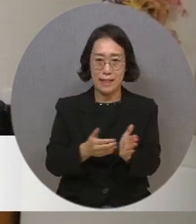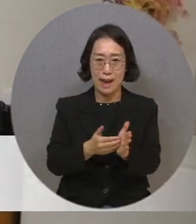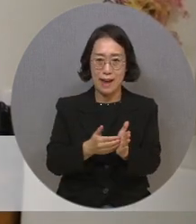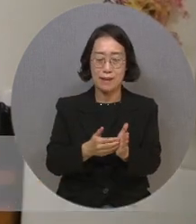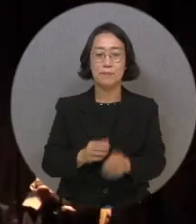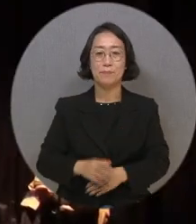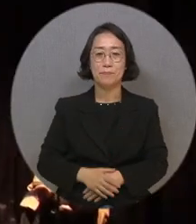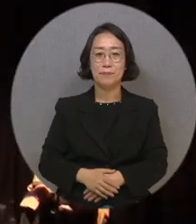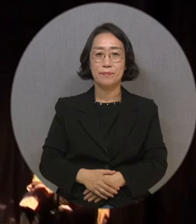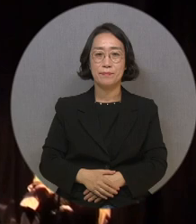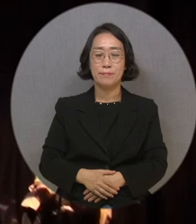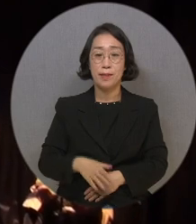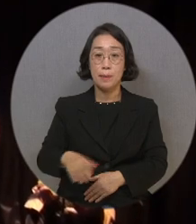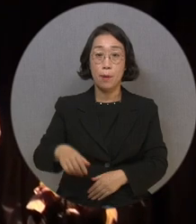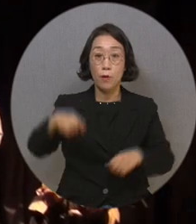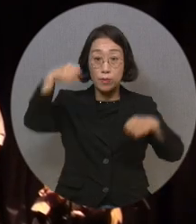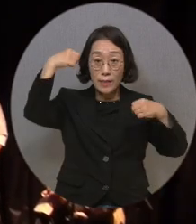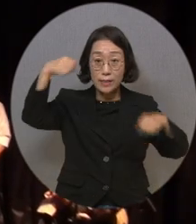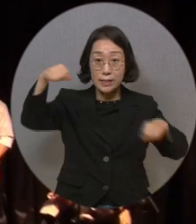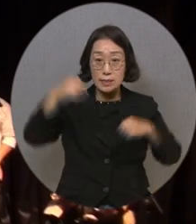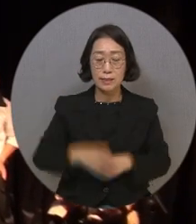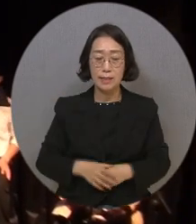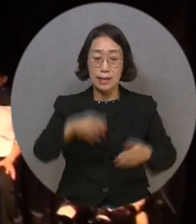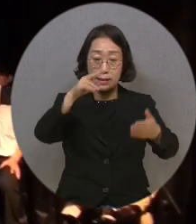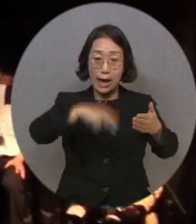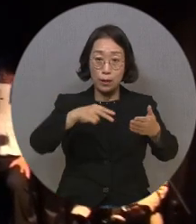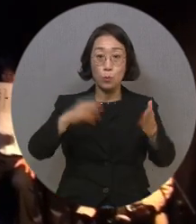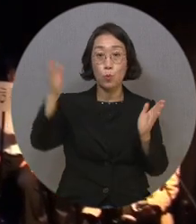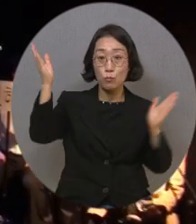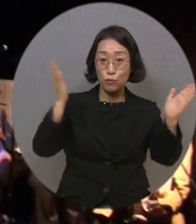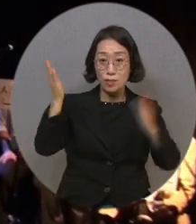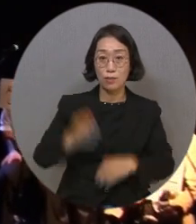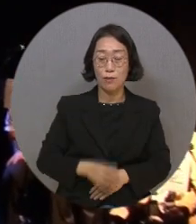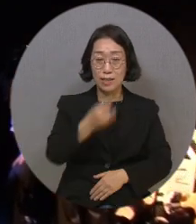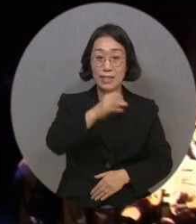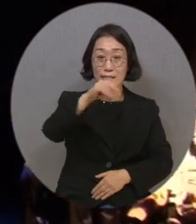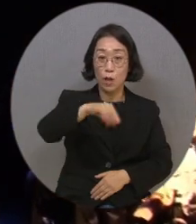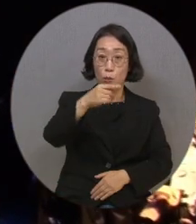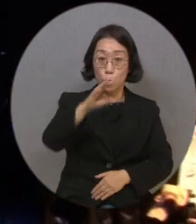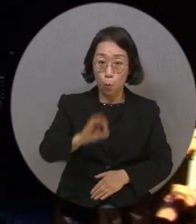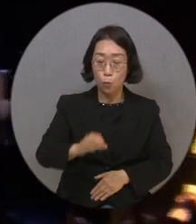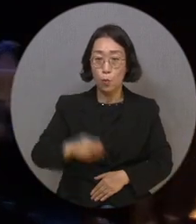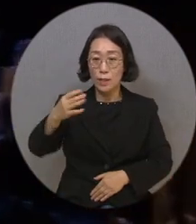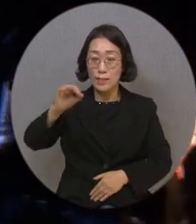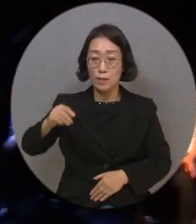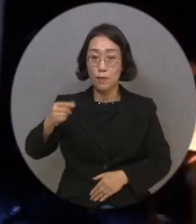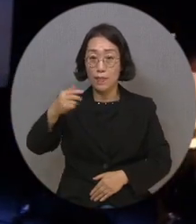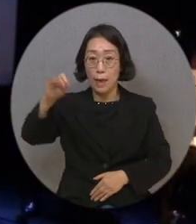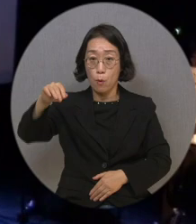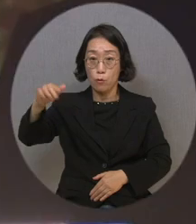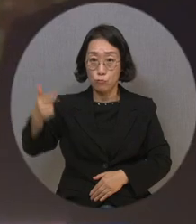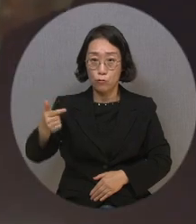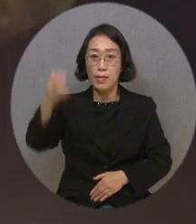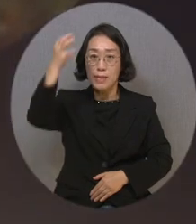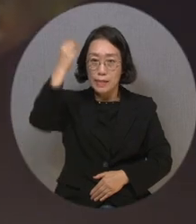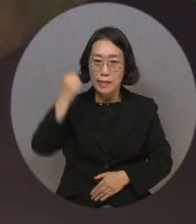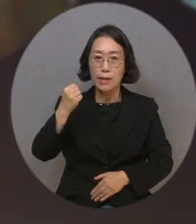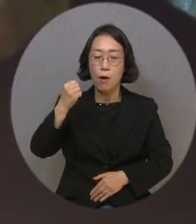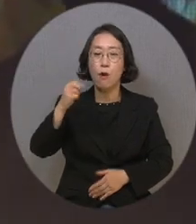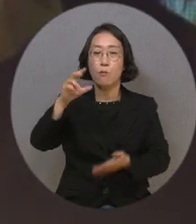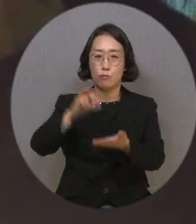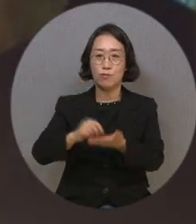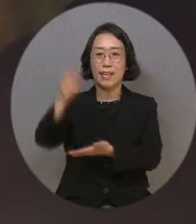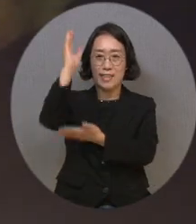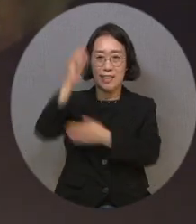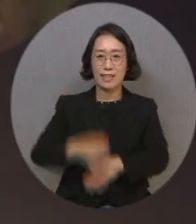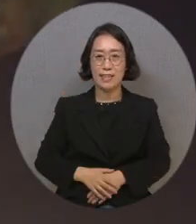한번 해봤습니다. 이번 창작극은 낭독 뮤지컬로 흥선동과 흥선대원군의 기억에 주목했습니다. 현재의